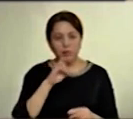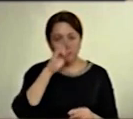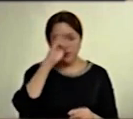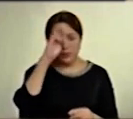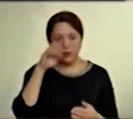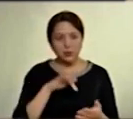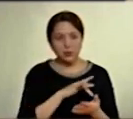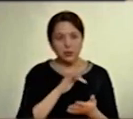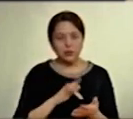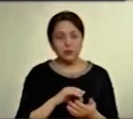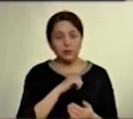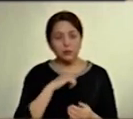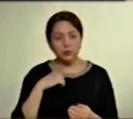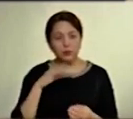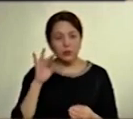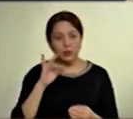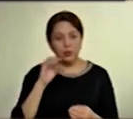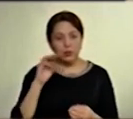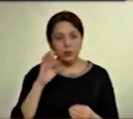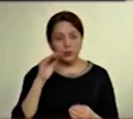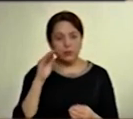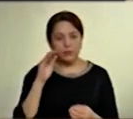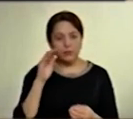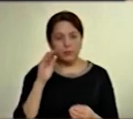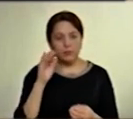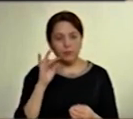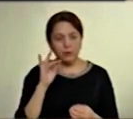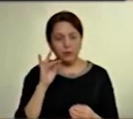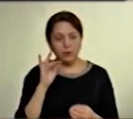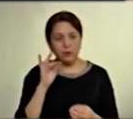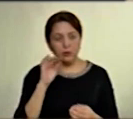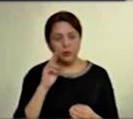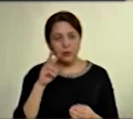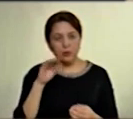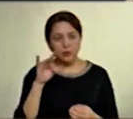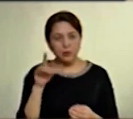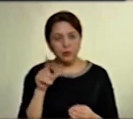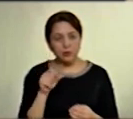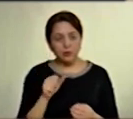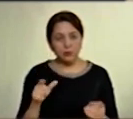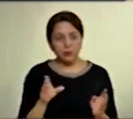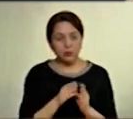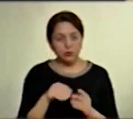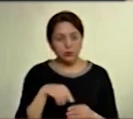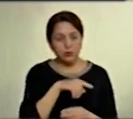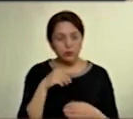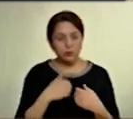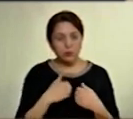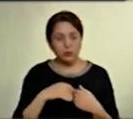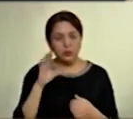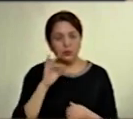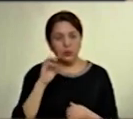davlatlarining o'zaro ittifoqlarga birlashishiga sabab bo'ldi. Lekin ular o'rtasida ittifoqchilik,